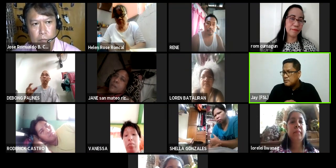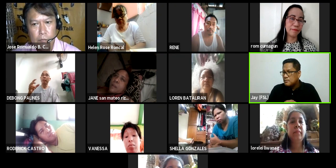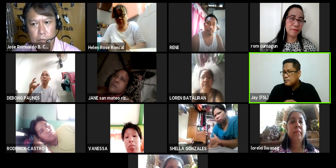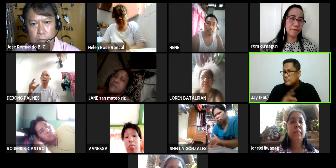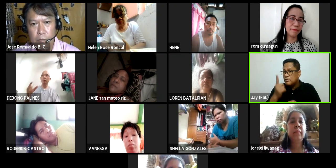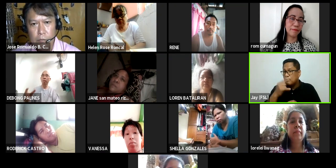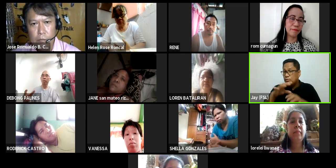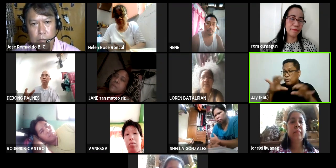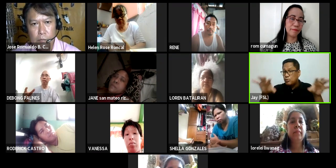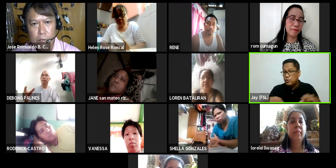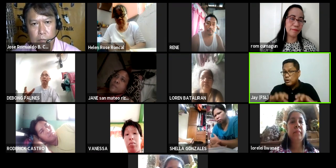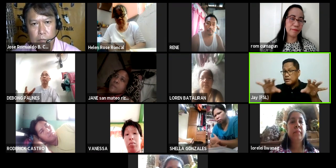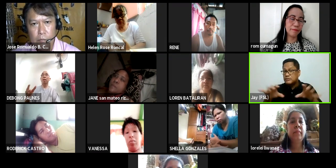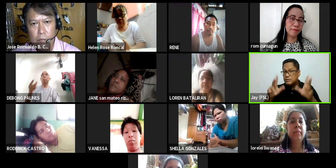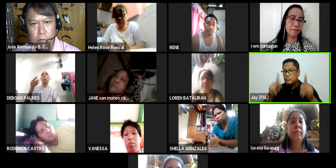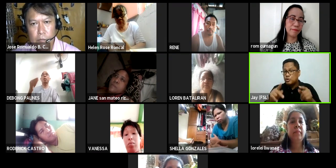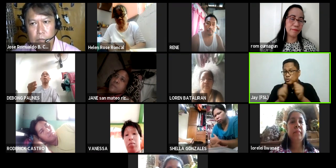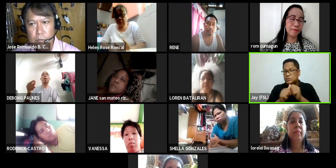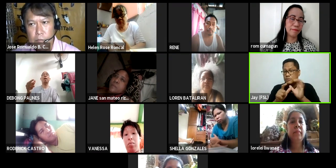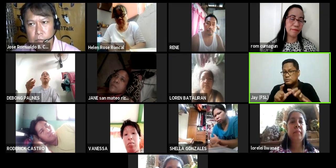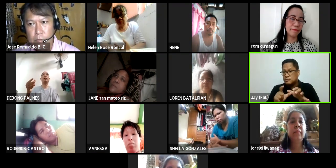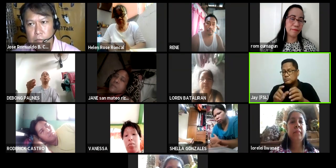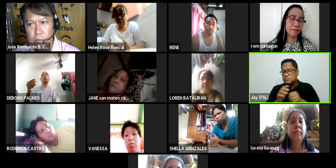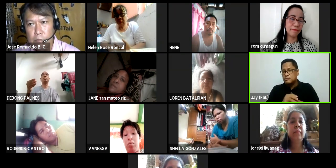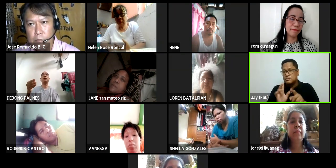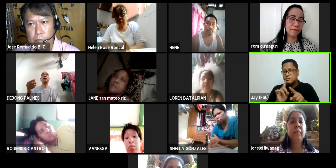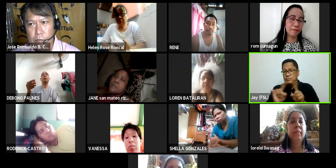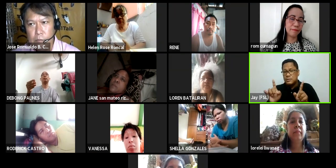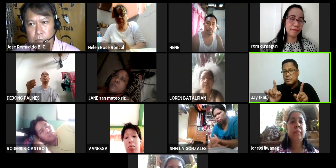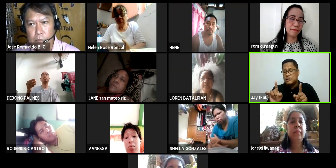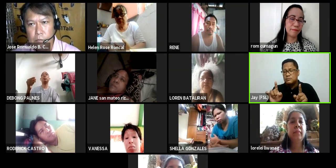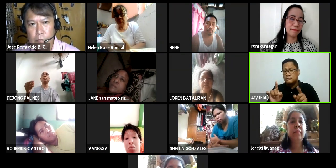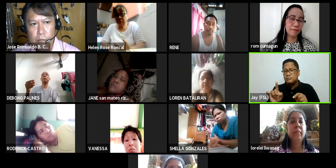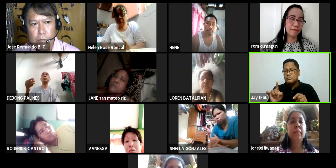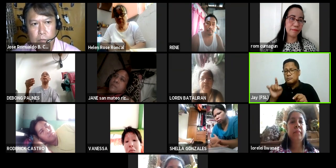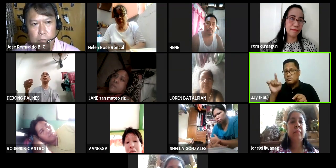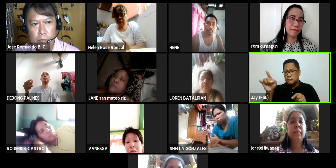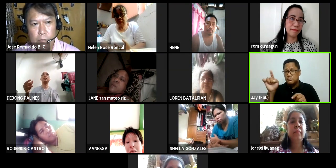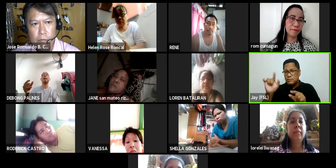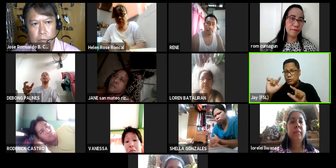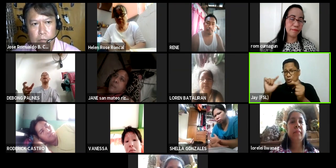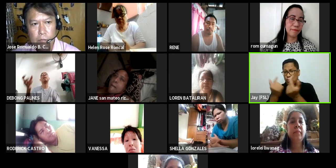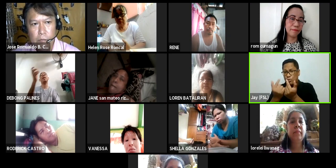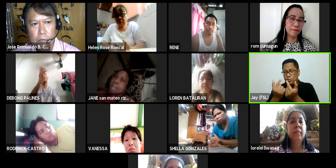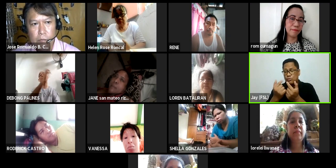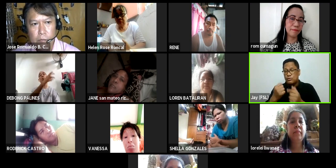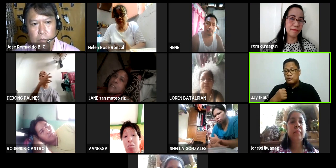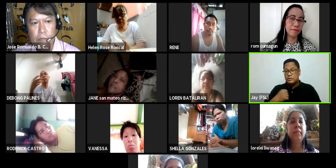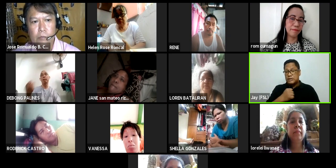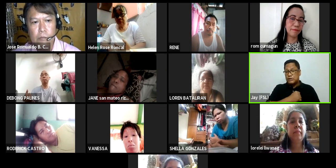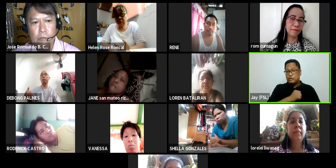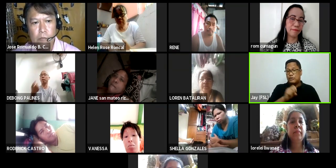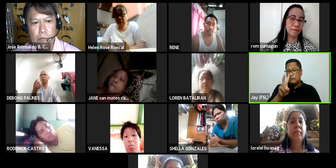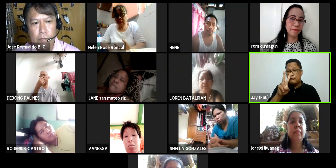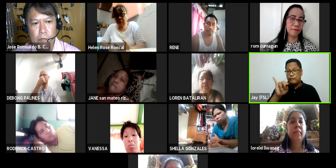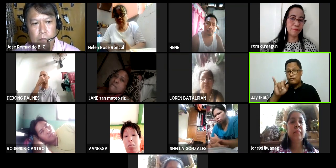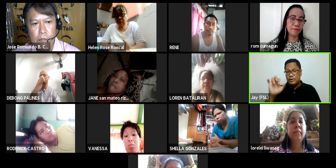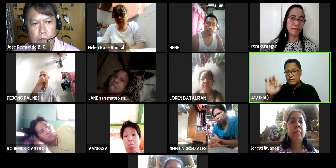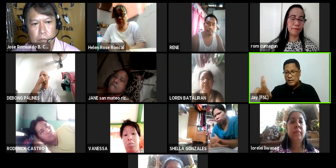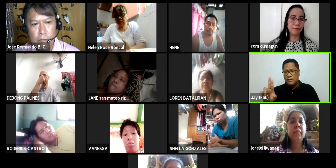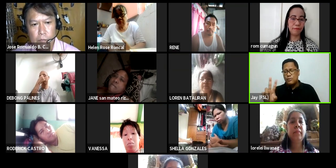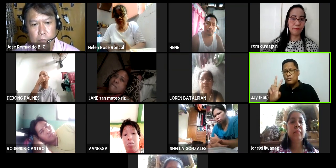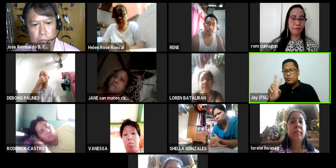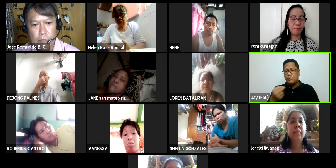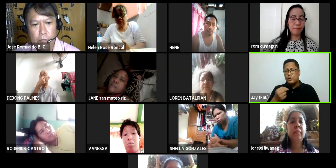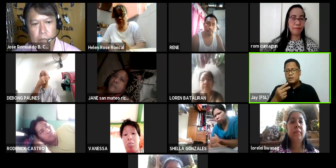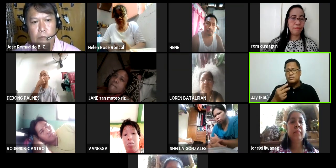pagtatrabaho ng PWD. Pero ang gusto ng grupo ni Ma'am Cynthia Villar, nanonood kasi ako